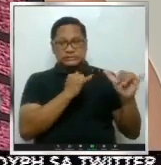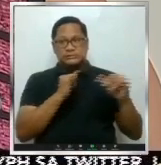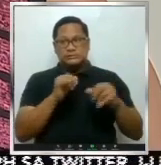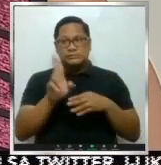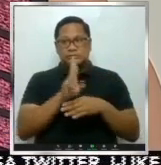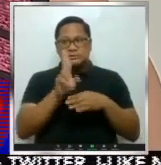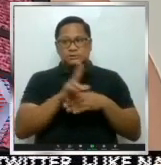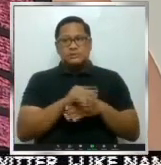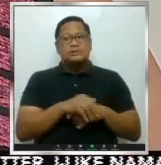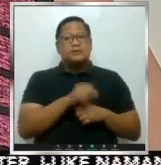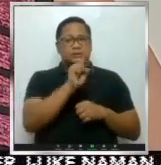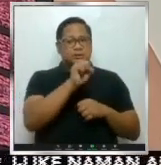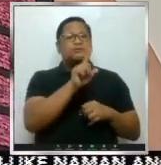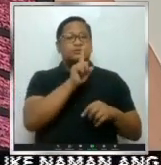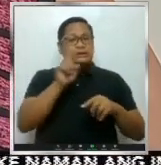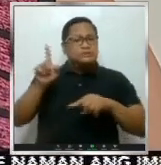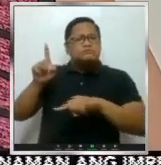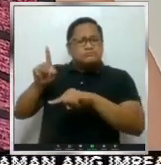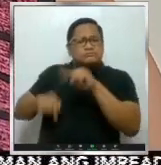sa kanya,